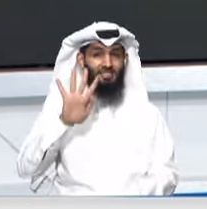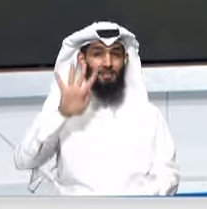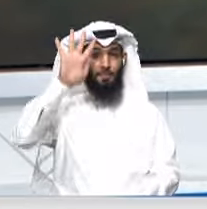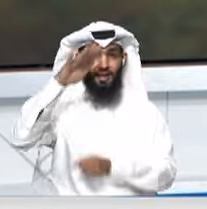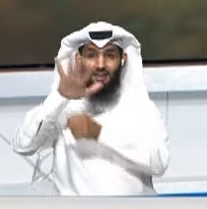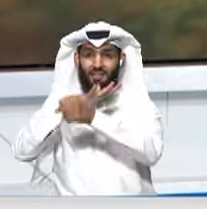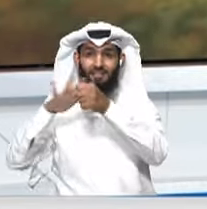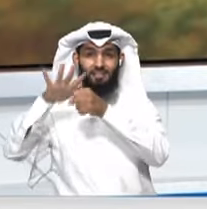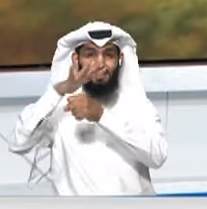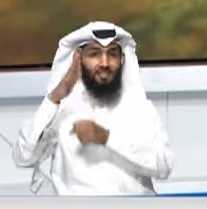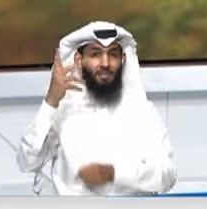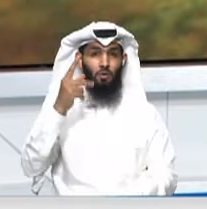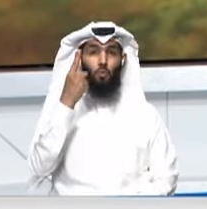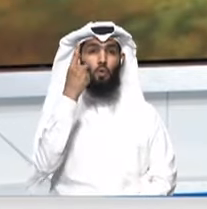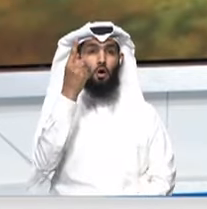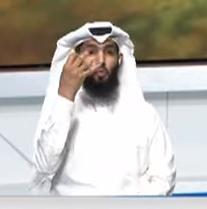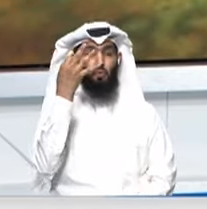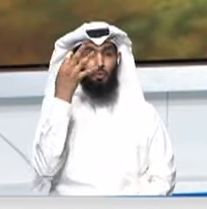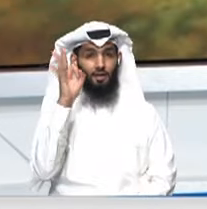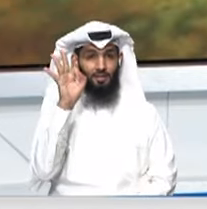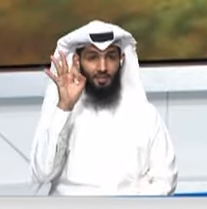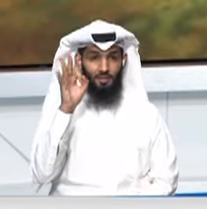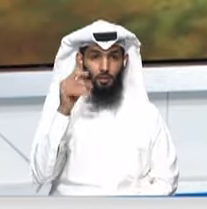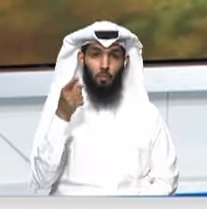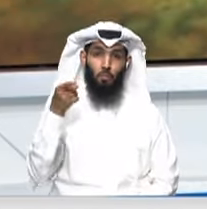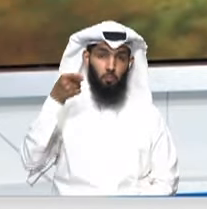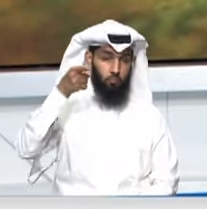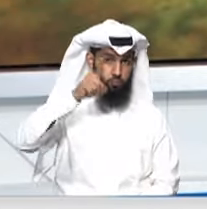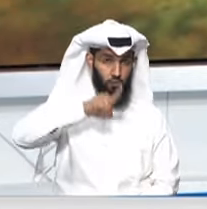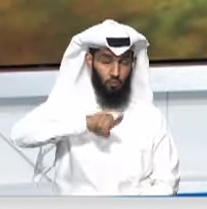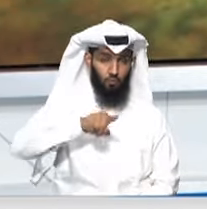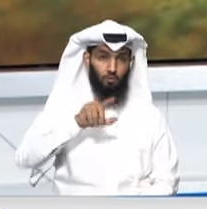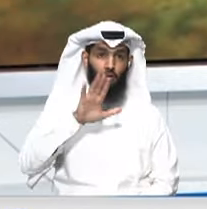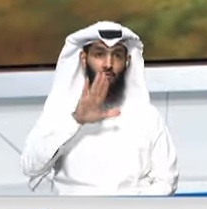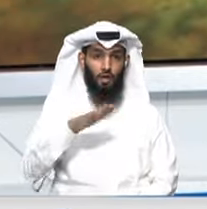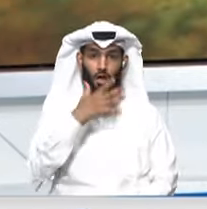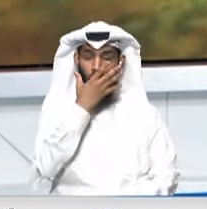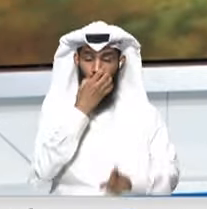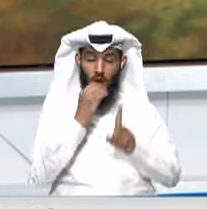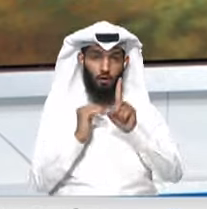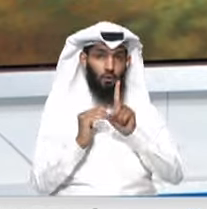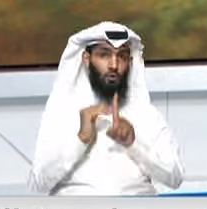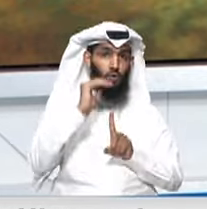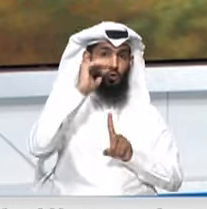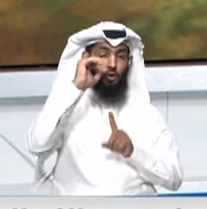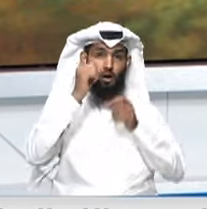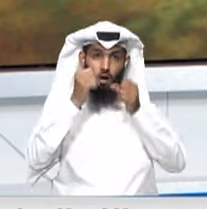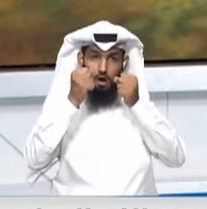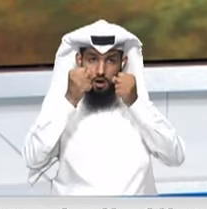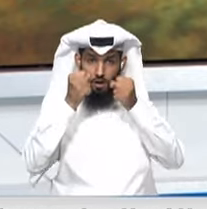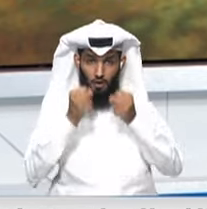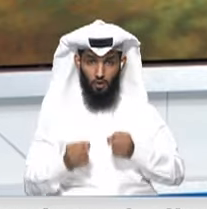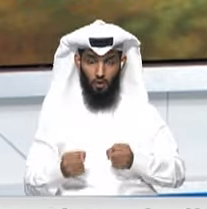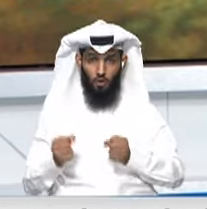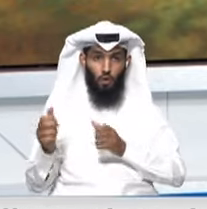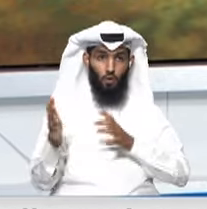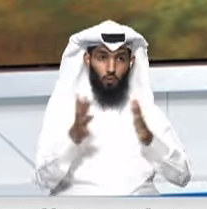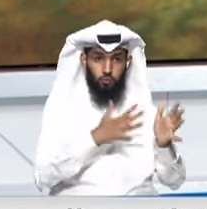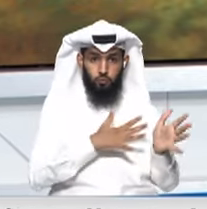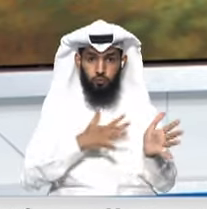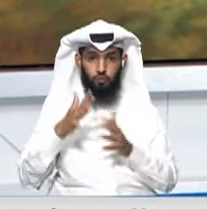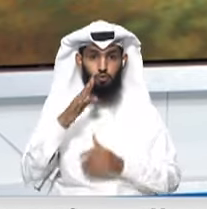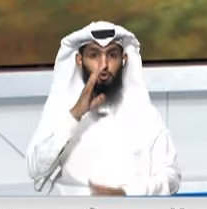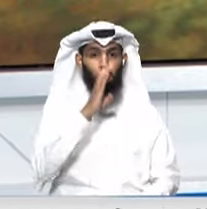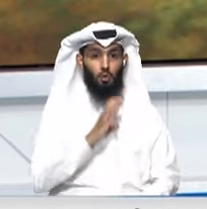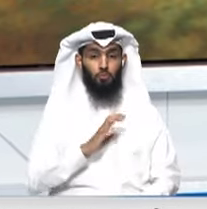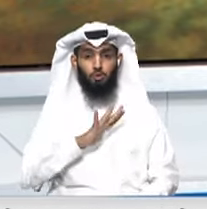تصل إلى 31 درجة مئوية. في مساء الغد أجواءنا شديدة الحرارة وأيضا استمرار للرياح الجنوبية